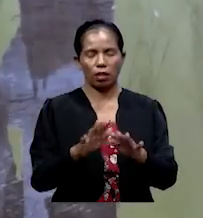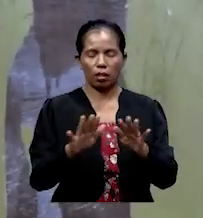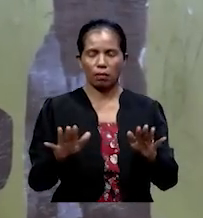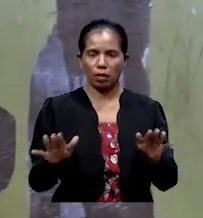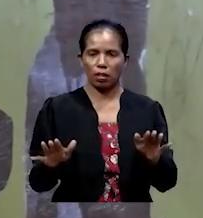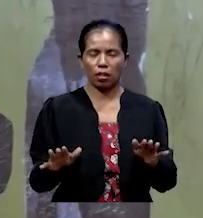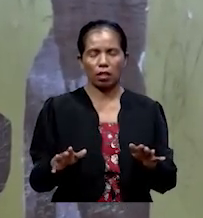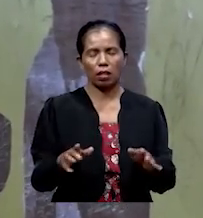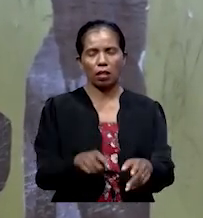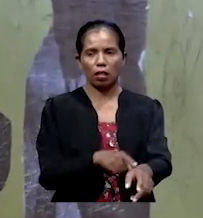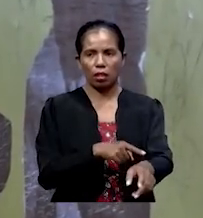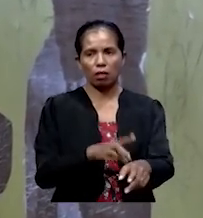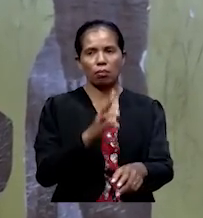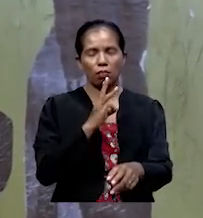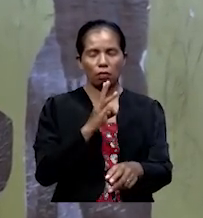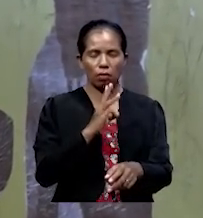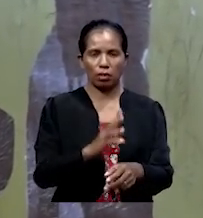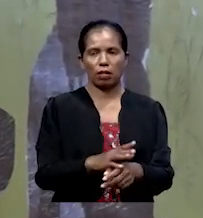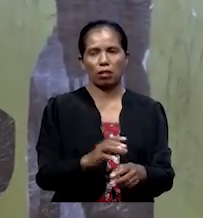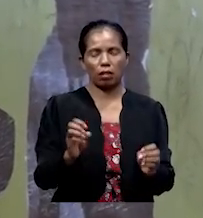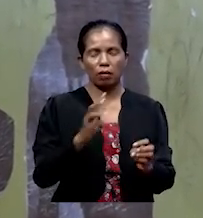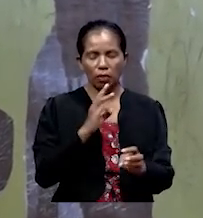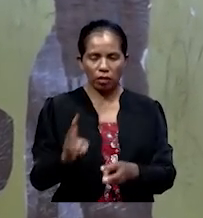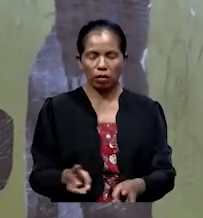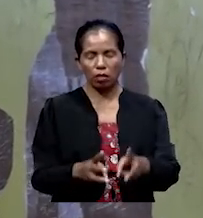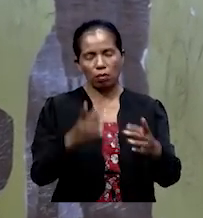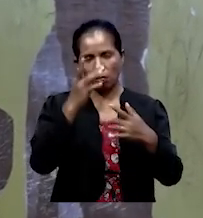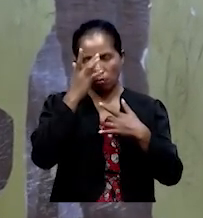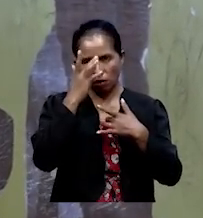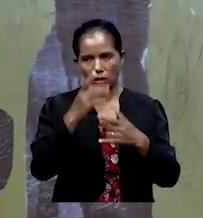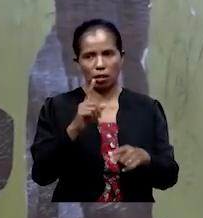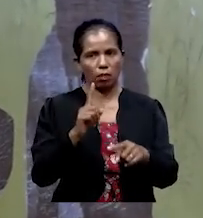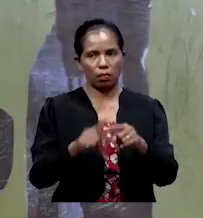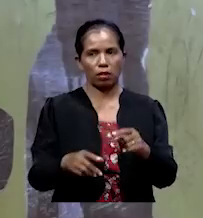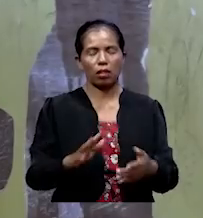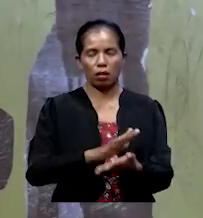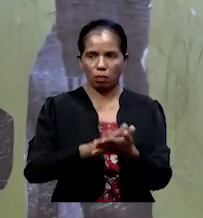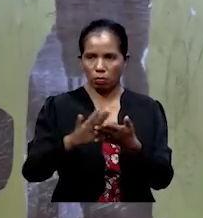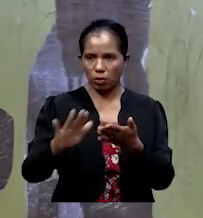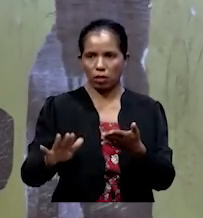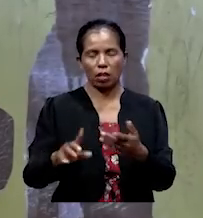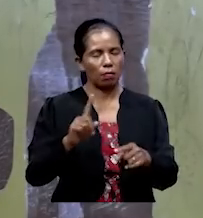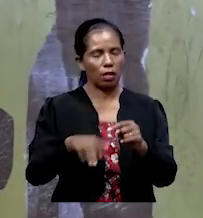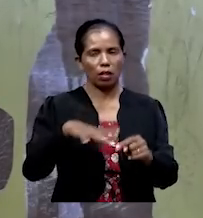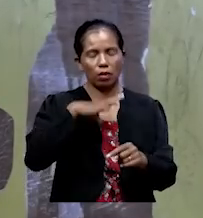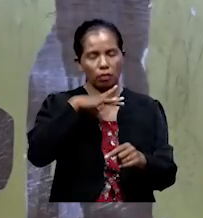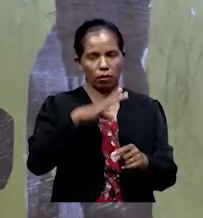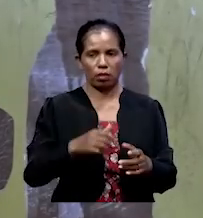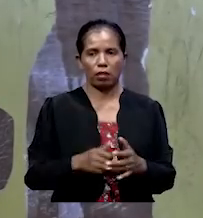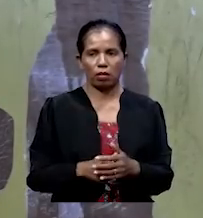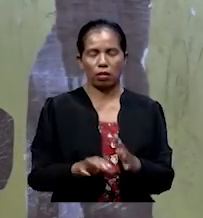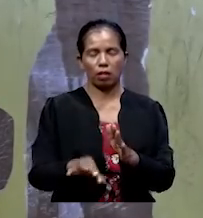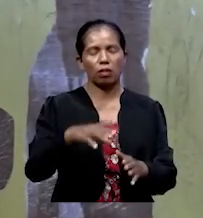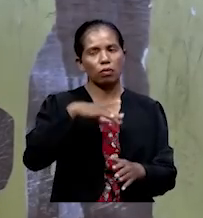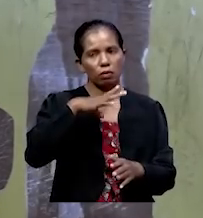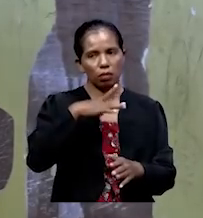sansa hari ba beda lompo eran sana kan lakli ur ni mora sana kuni saun mori sansa ne kan nyalop ting ser mos labeli he poer. Kwan nan sana ye tan poer ruman